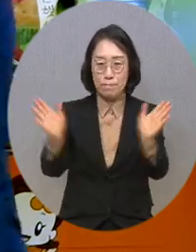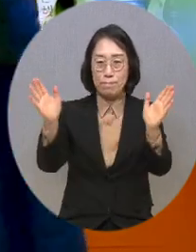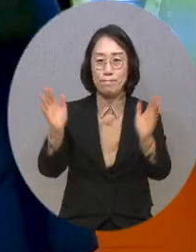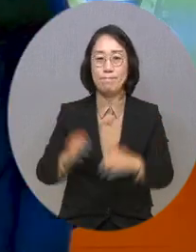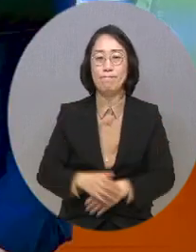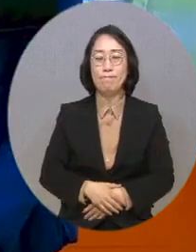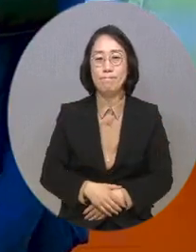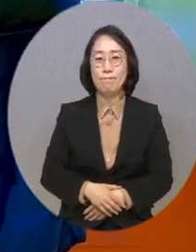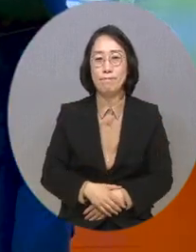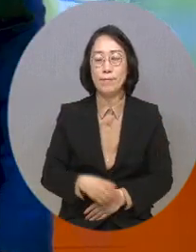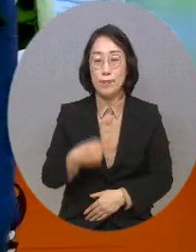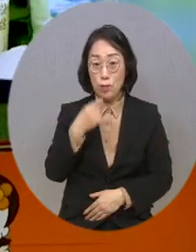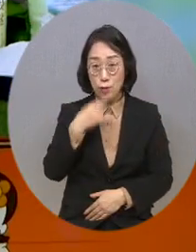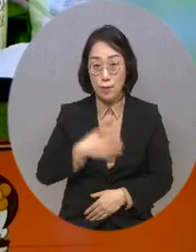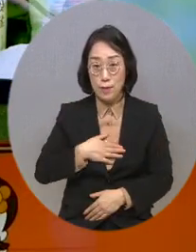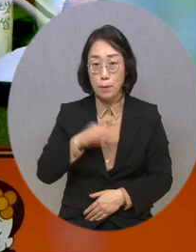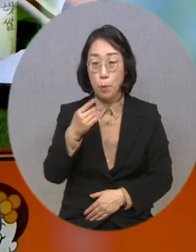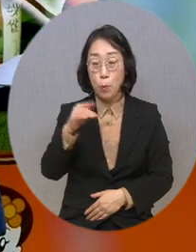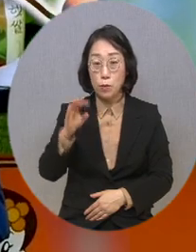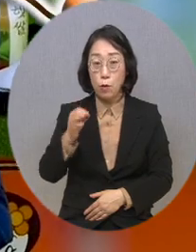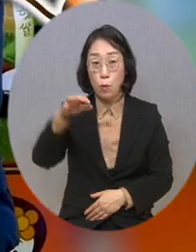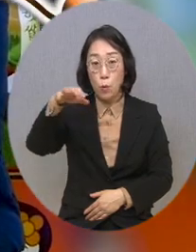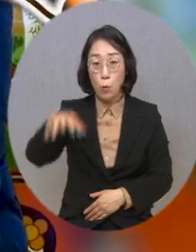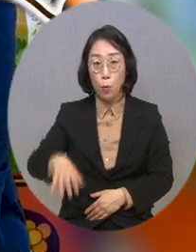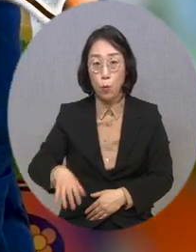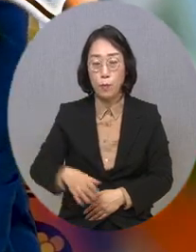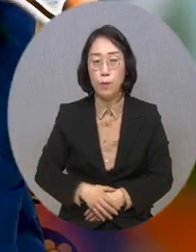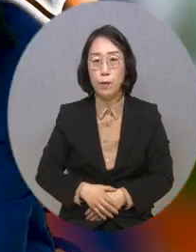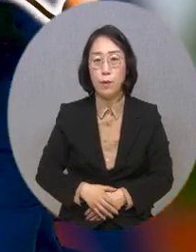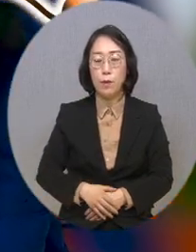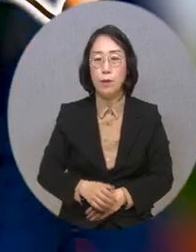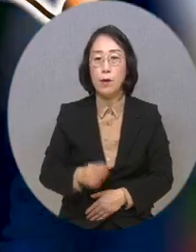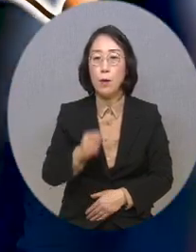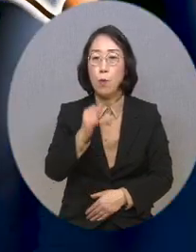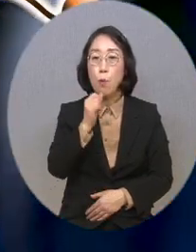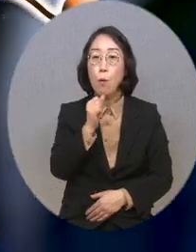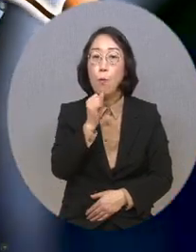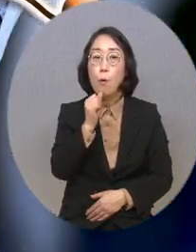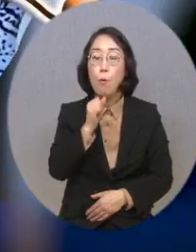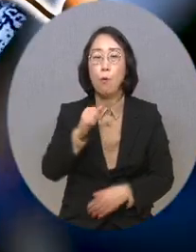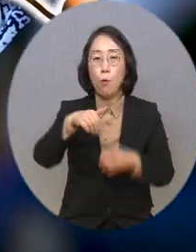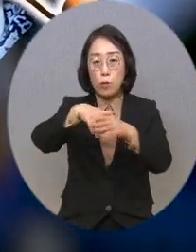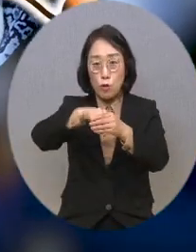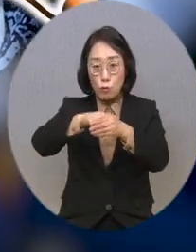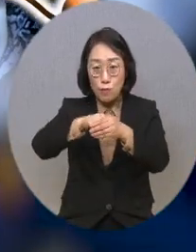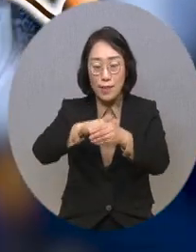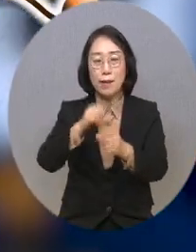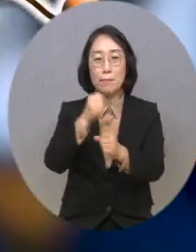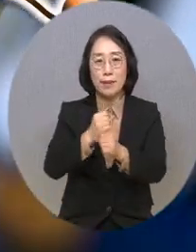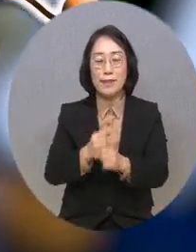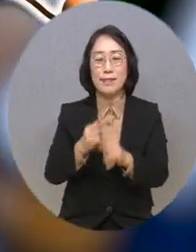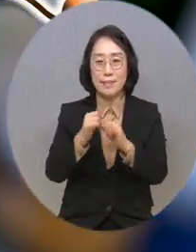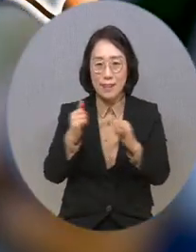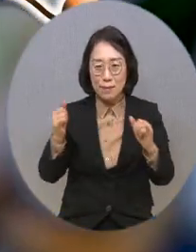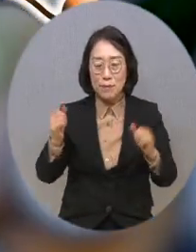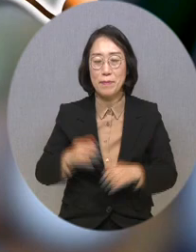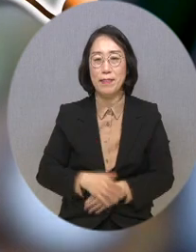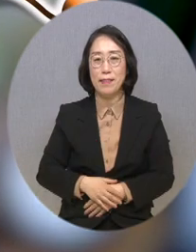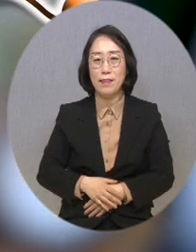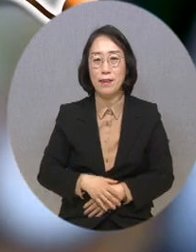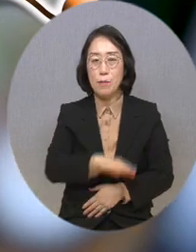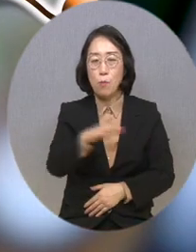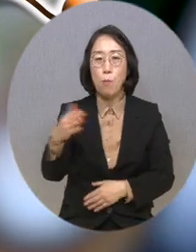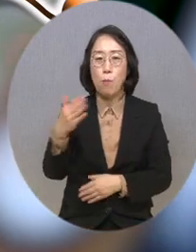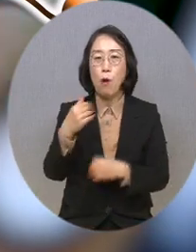시작. 네. 네, 저는 보성군에서 콩콩이 청국장을 운영하고 있는 정부자입니다. 아, 저희는 그